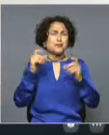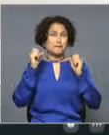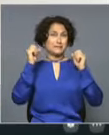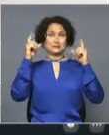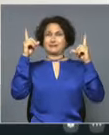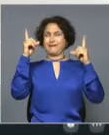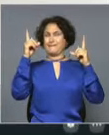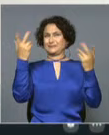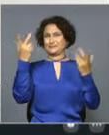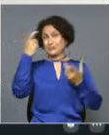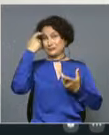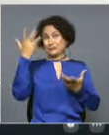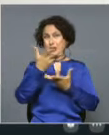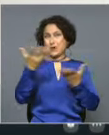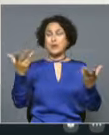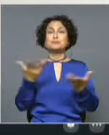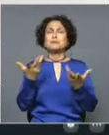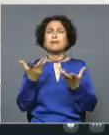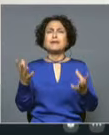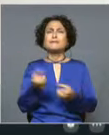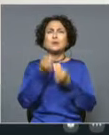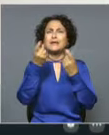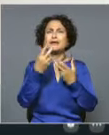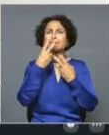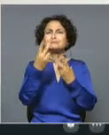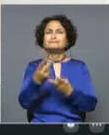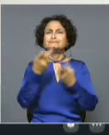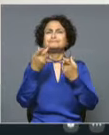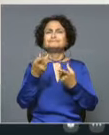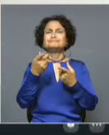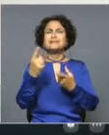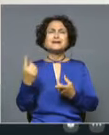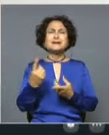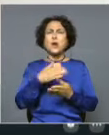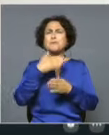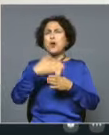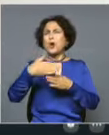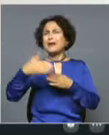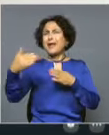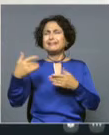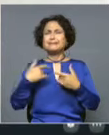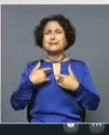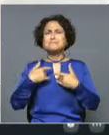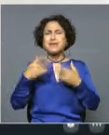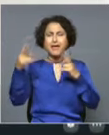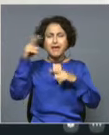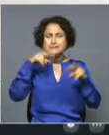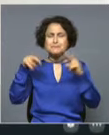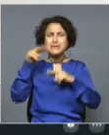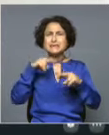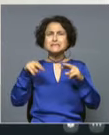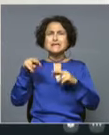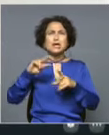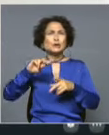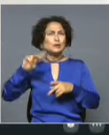откриваме? Откривате ме на поредната ми диалектоложка експедиция в рамките на един друг проект, който се